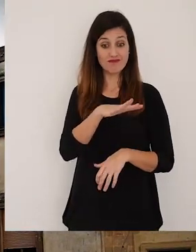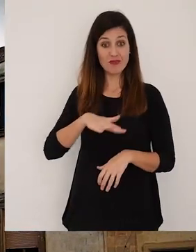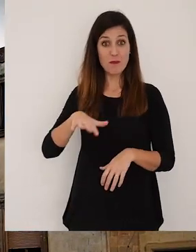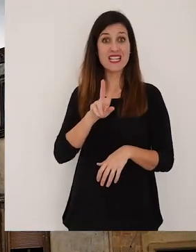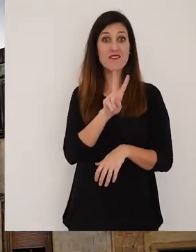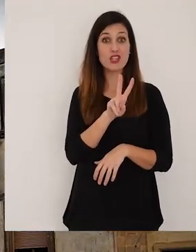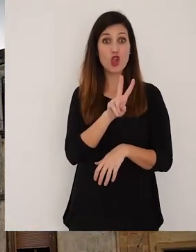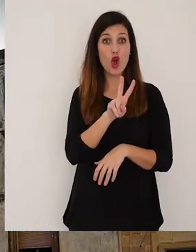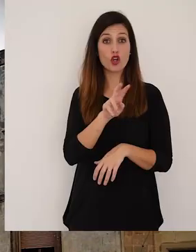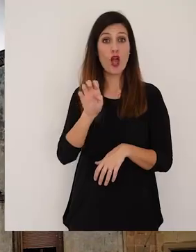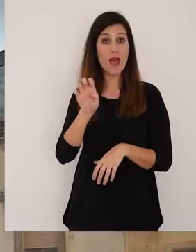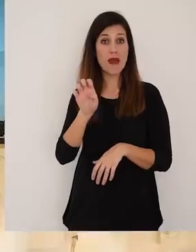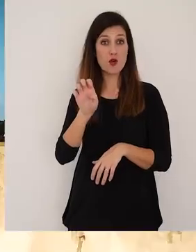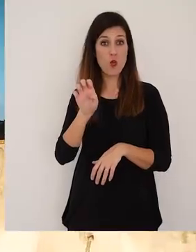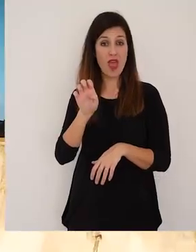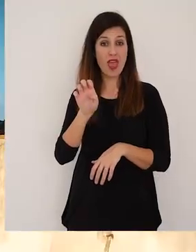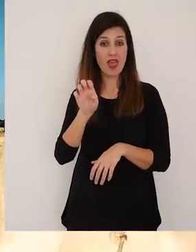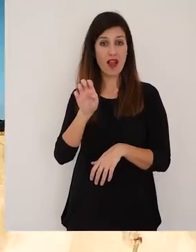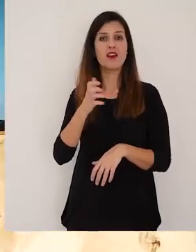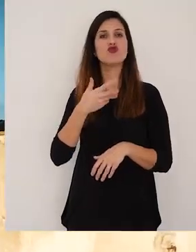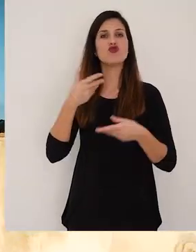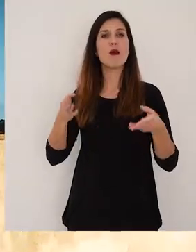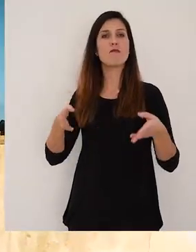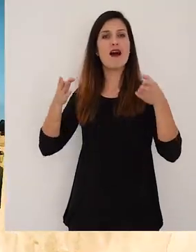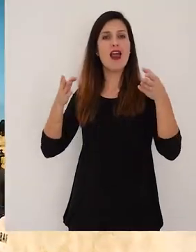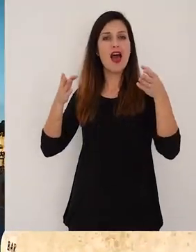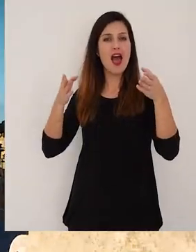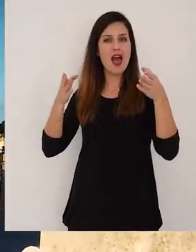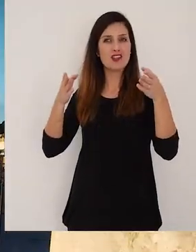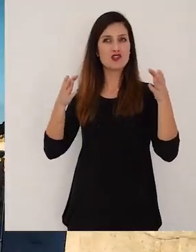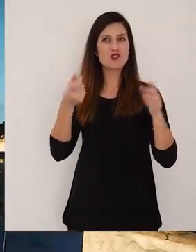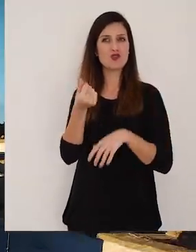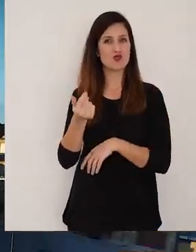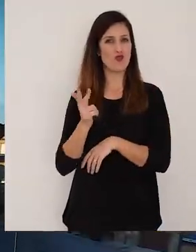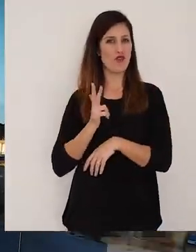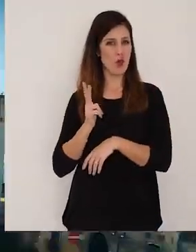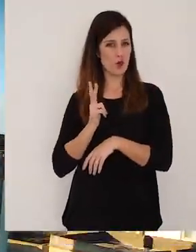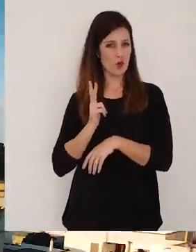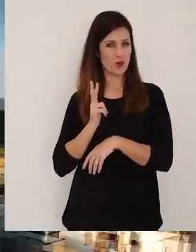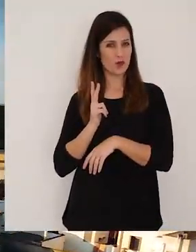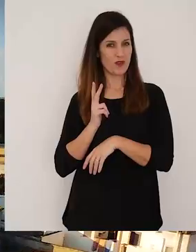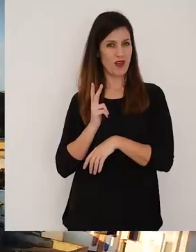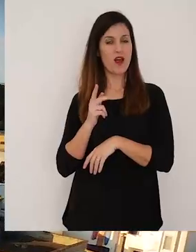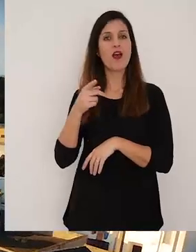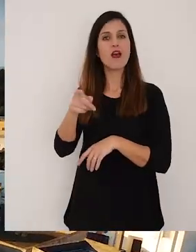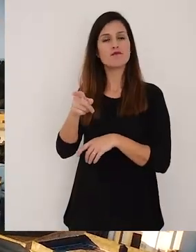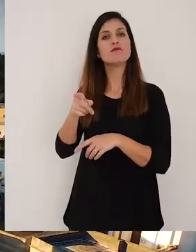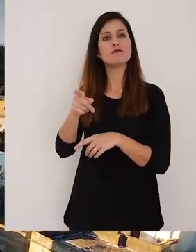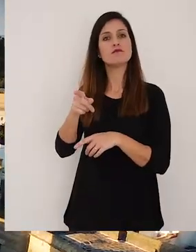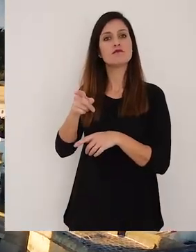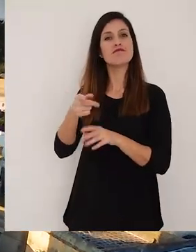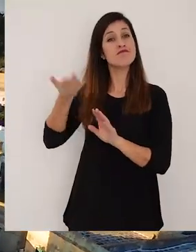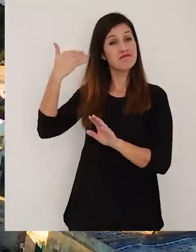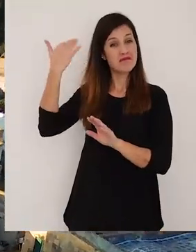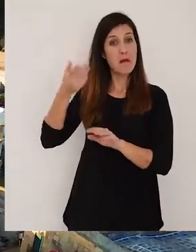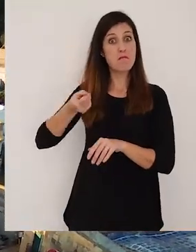La piazza Vittorio Emanuele è animata dal monumentale palazzo feudale, tipico esempio settecentesco di riconversione militaresca